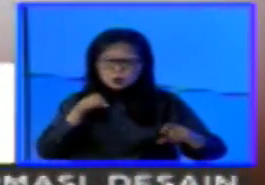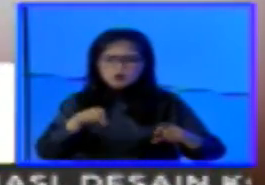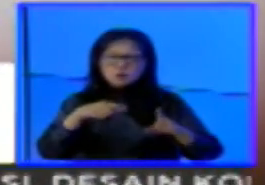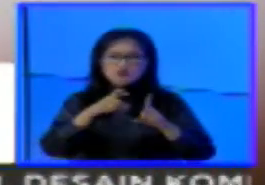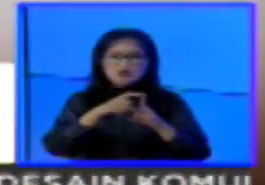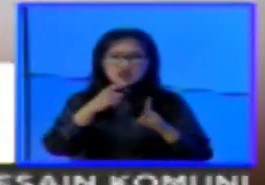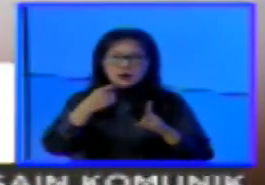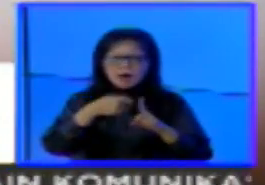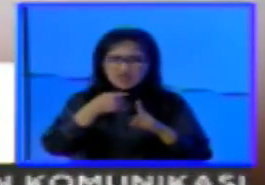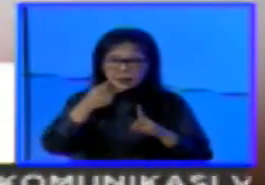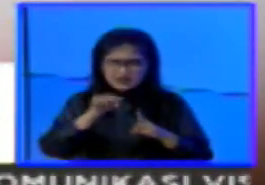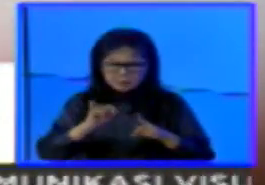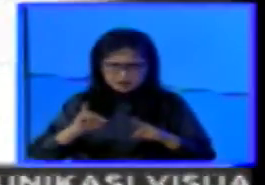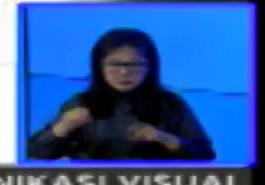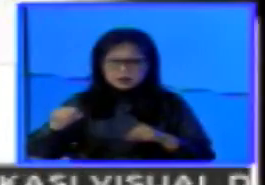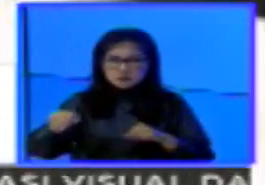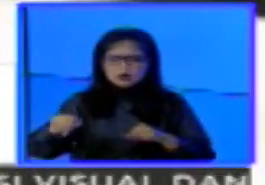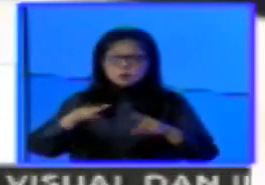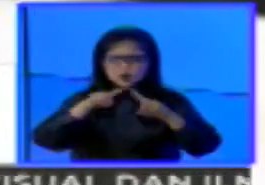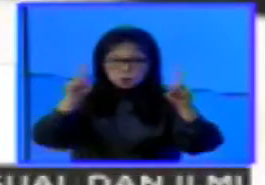undangan pelantikan presiden dan wakil presiden.